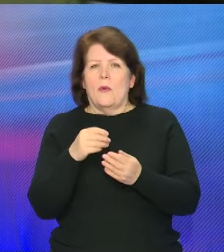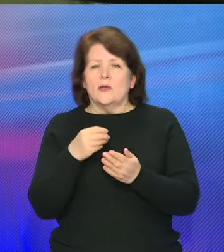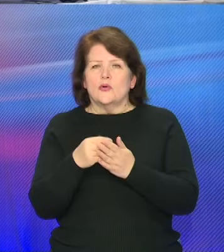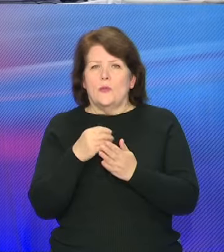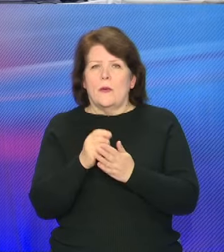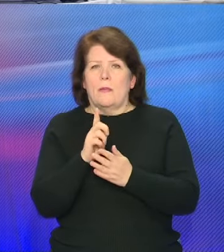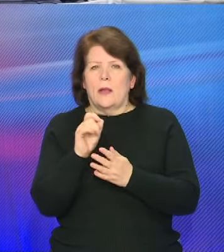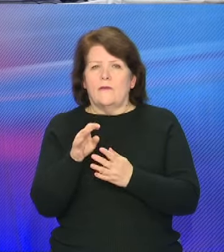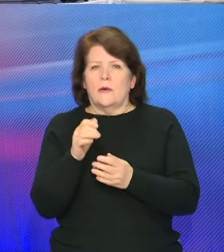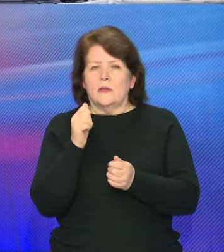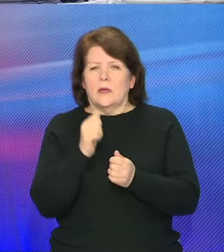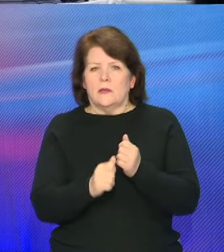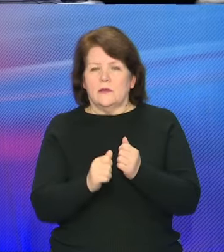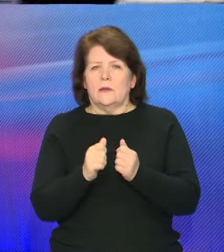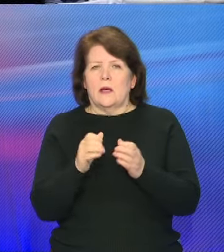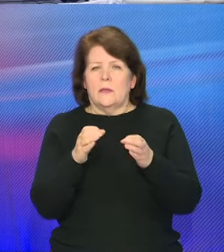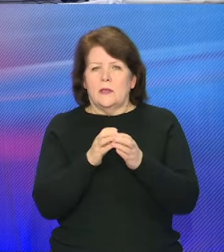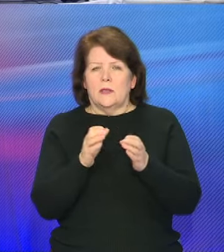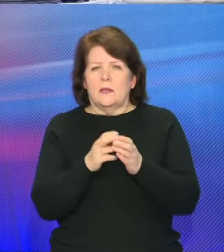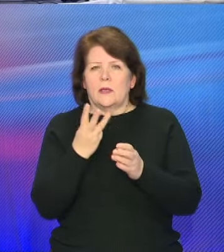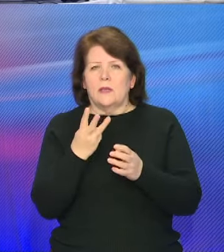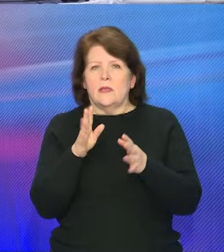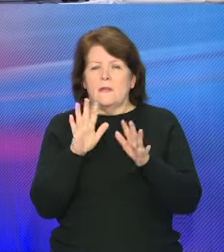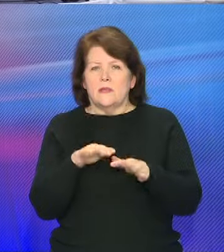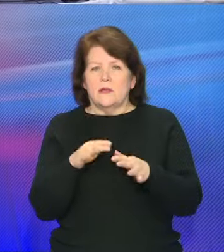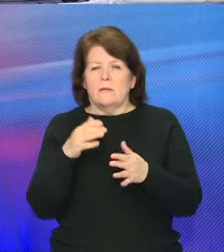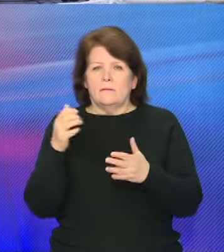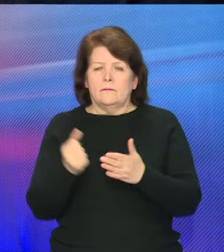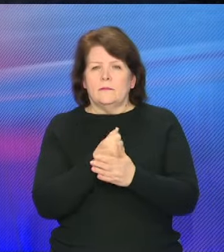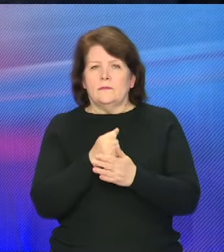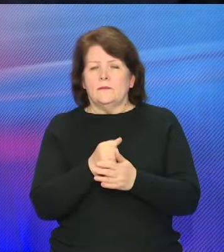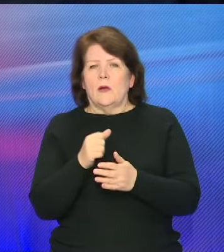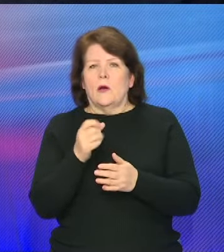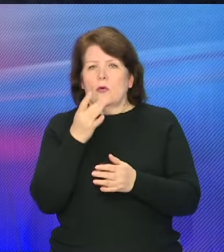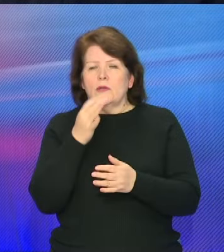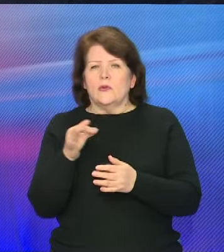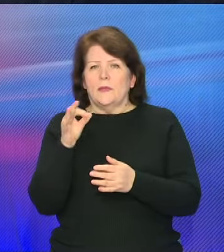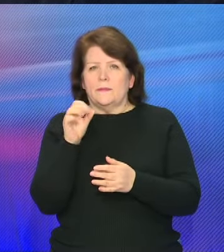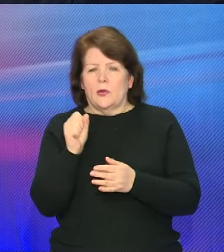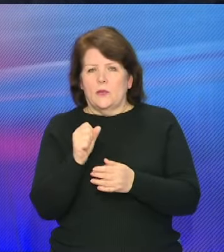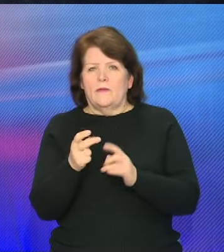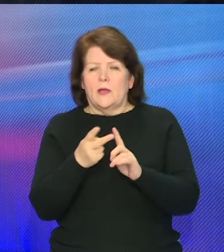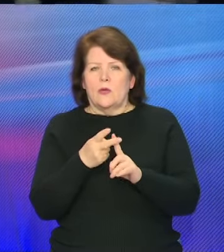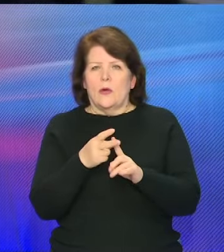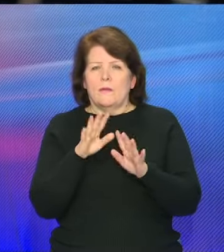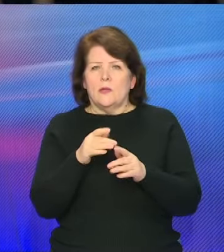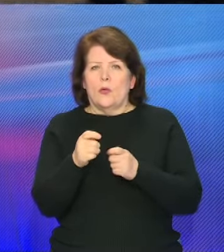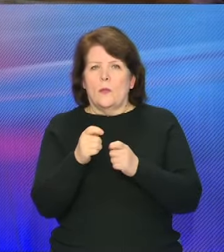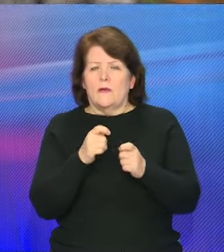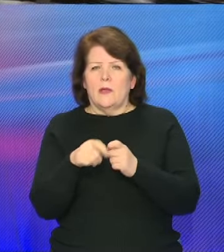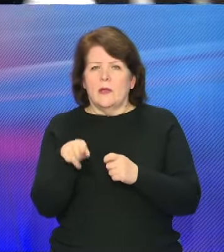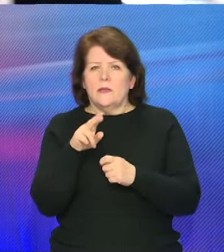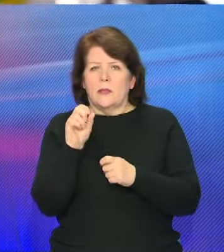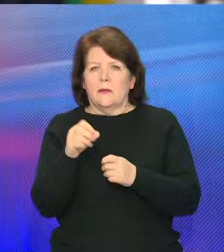членаў каманды. Па выніку 3-е месца заваявала дружына ООС Гродзенскага аблвыканкама. 2-е – управленне